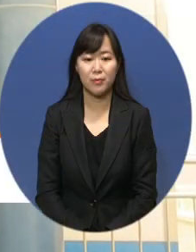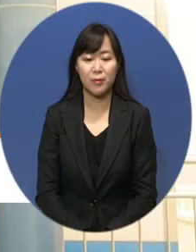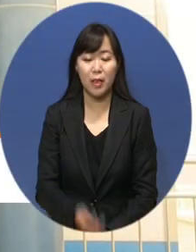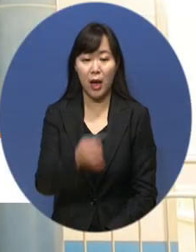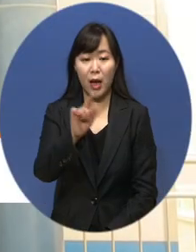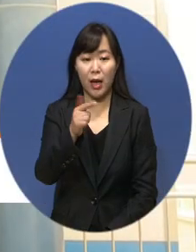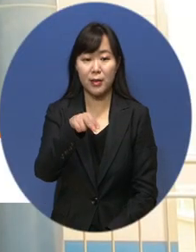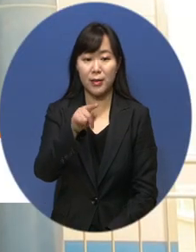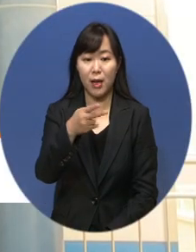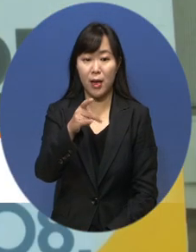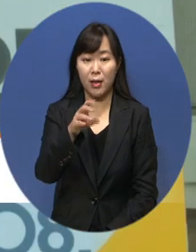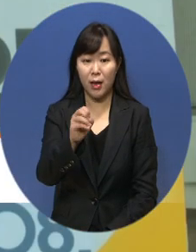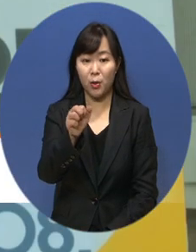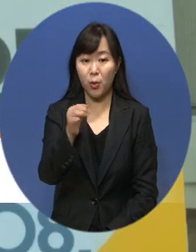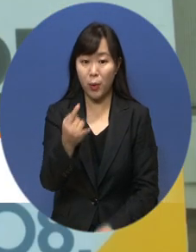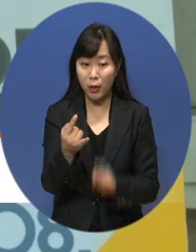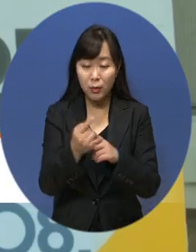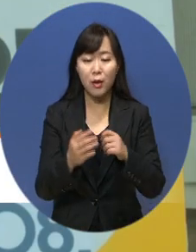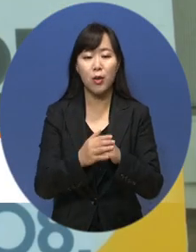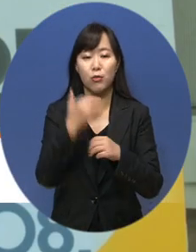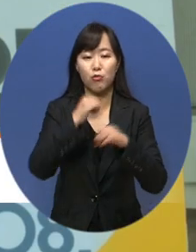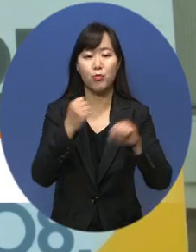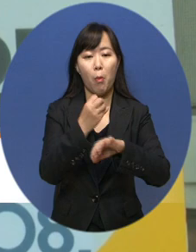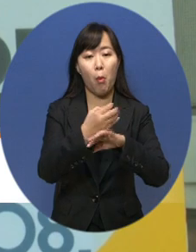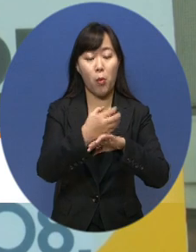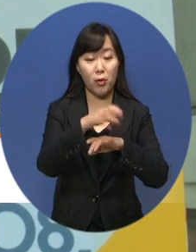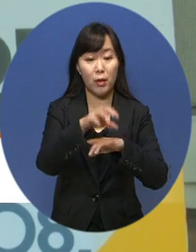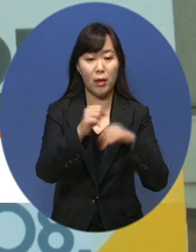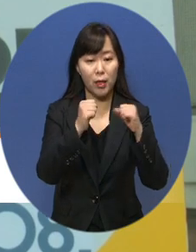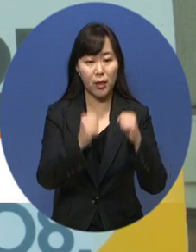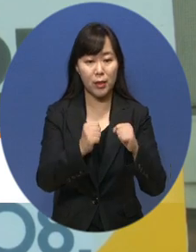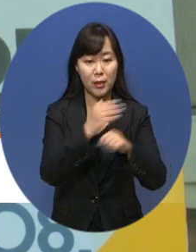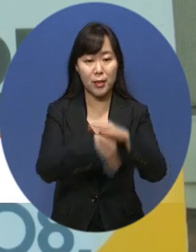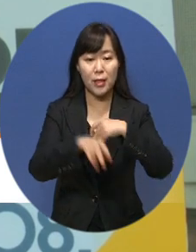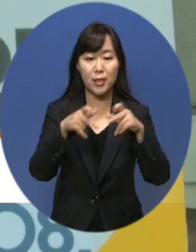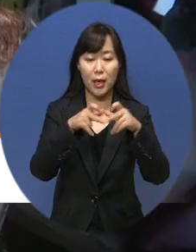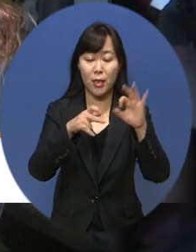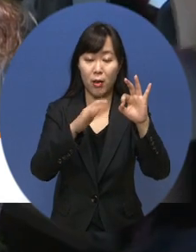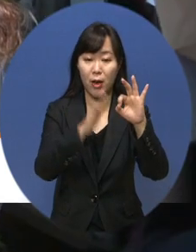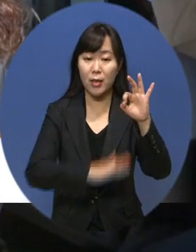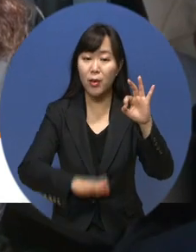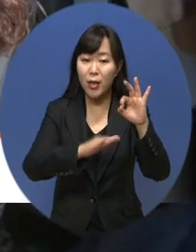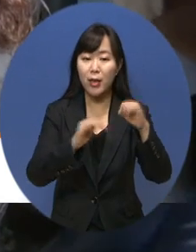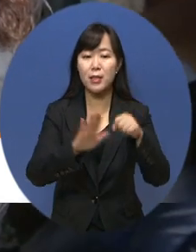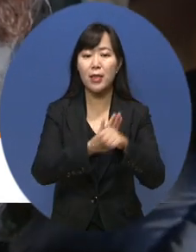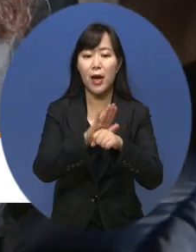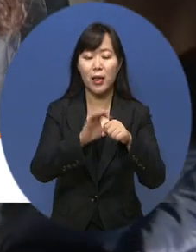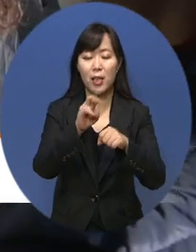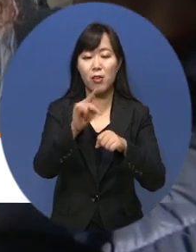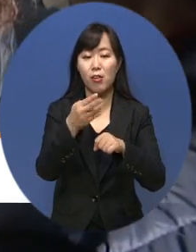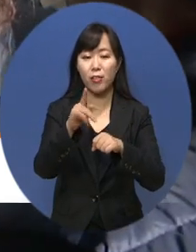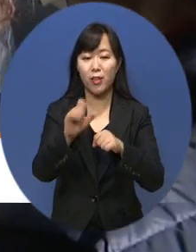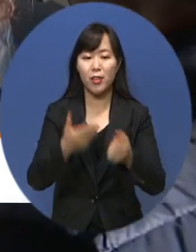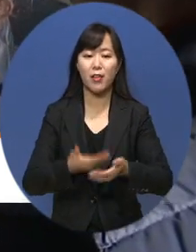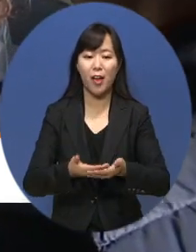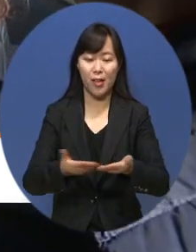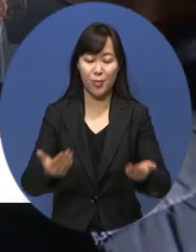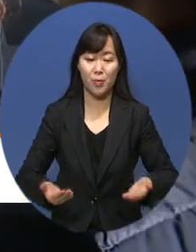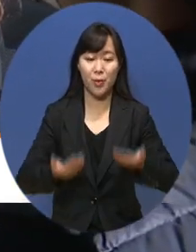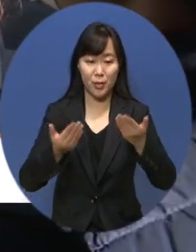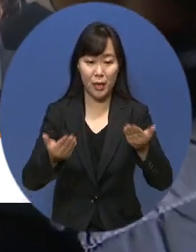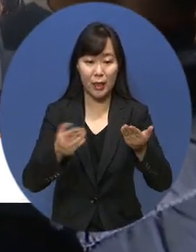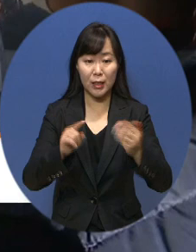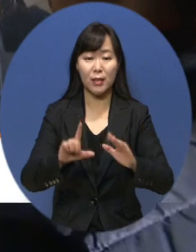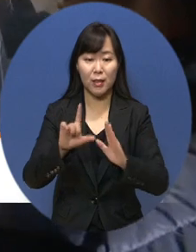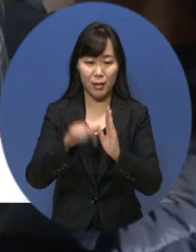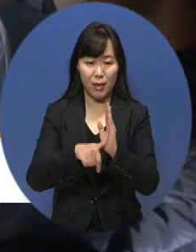한사랑회는 지난 8일 충북 보은에 거주하는 지체장애인 10가정에게 사랑의 연탄 나눔 봉사를 했습니다.